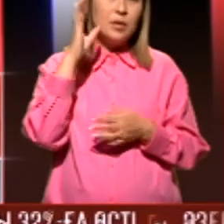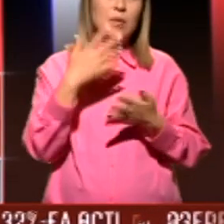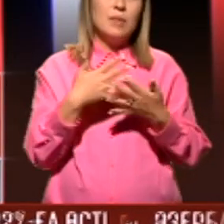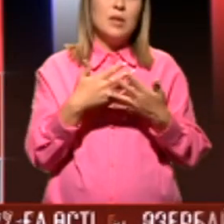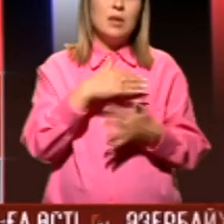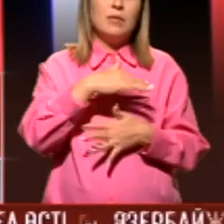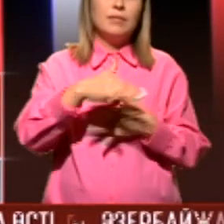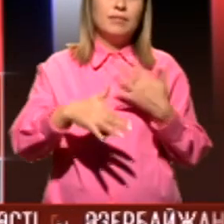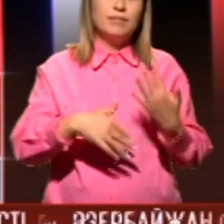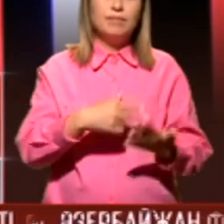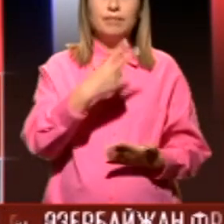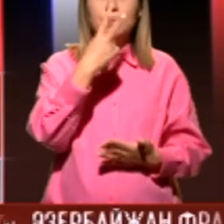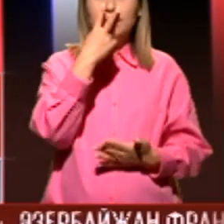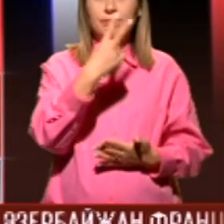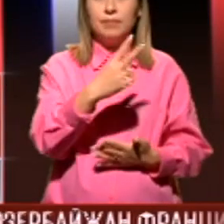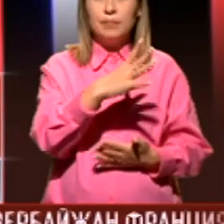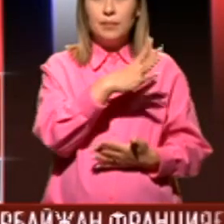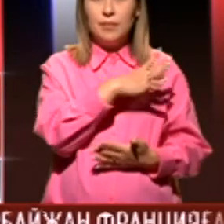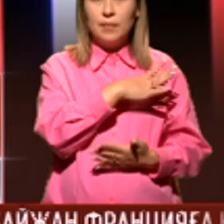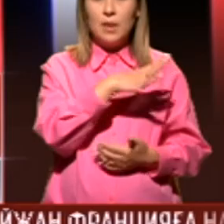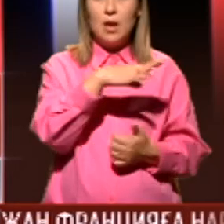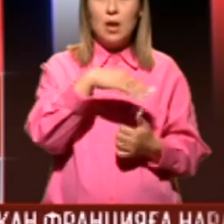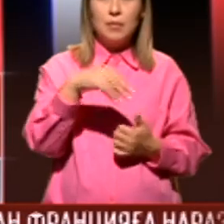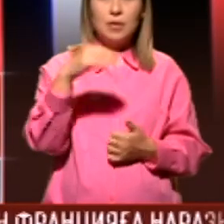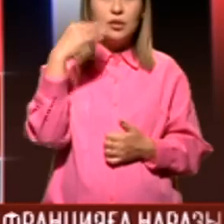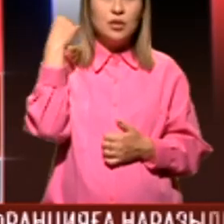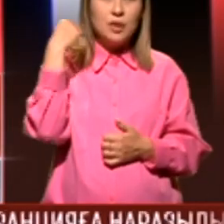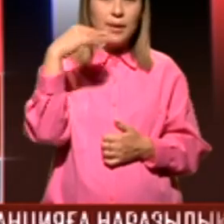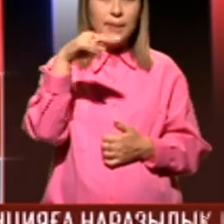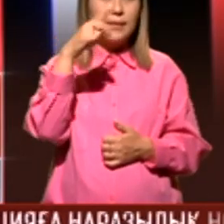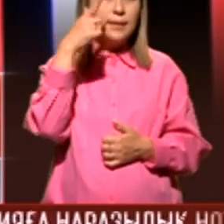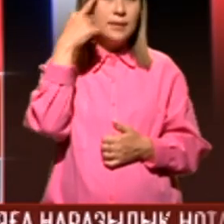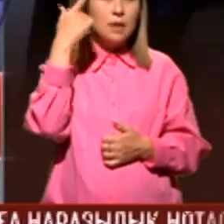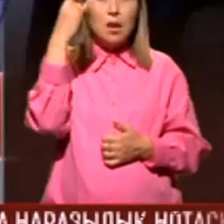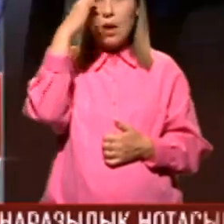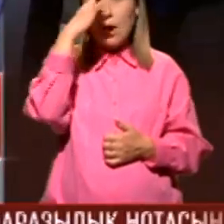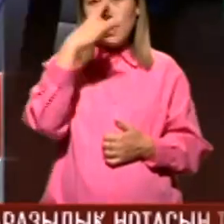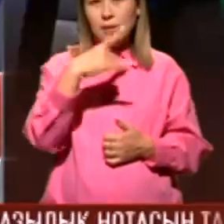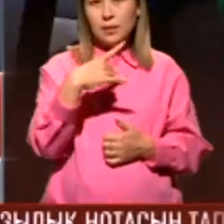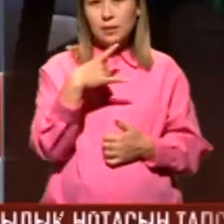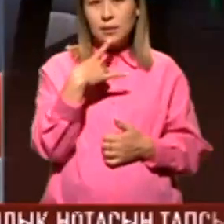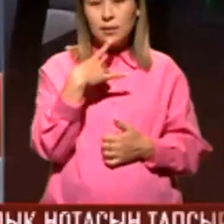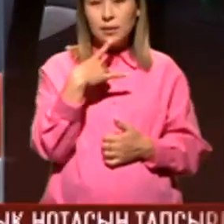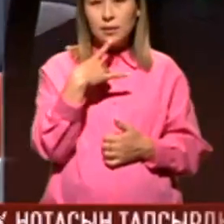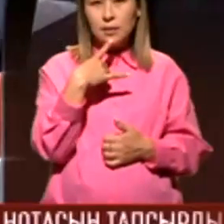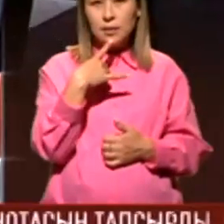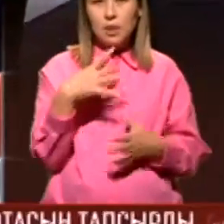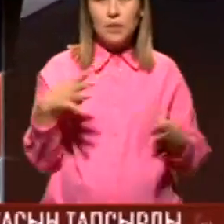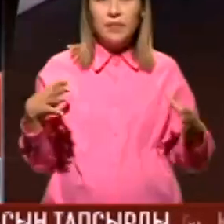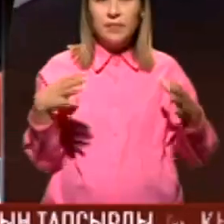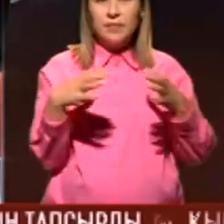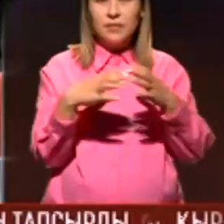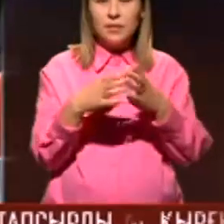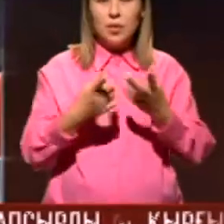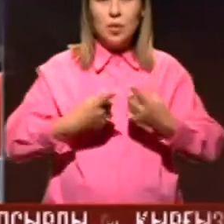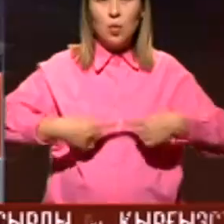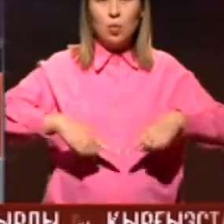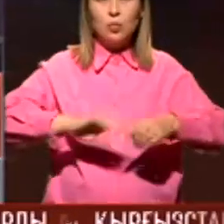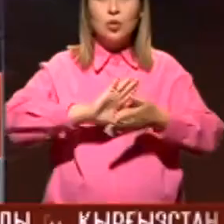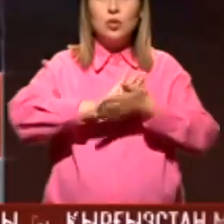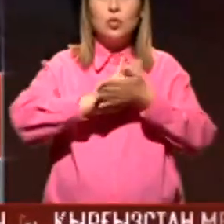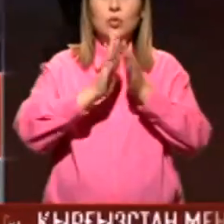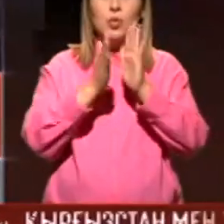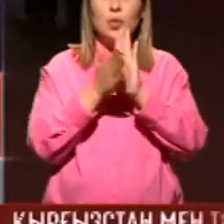істегенін көрдік. Енді Армения, Тәжікстан, Қырғызстан, Қазақстан ұжымдық қауіпсіздік шарт ұйымына